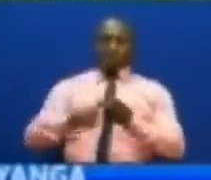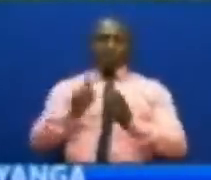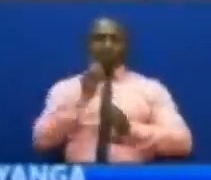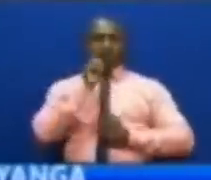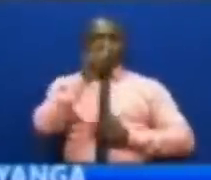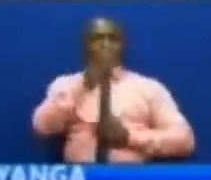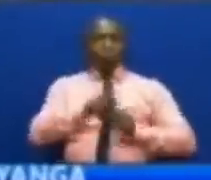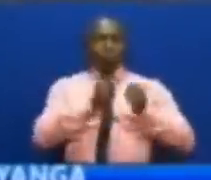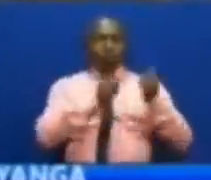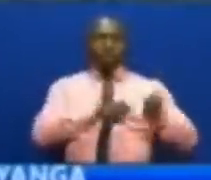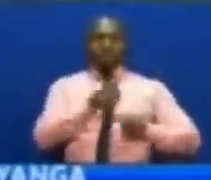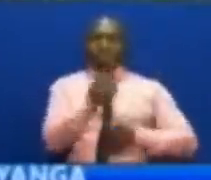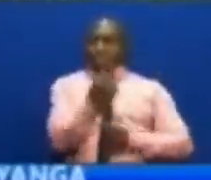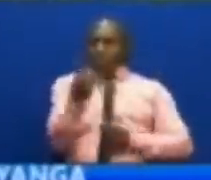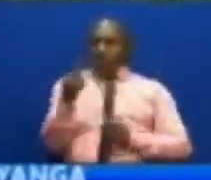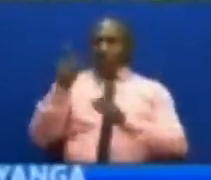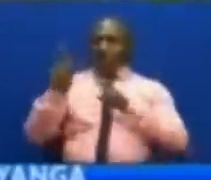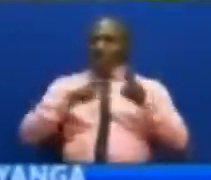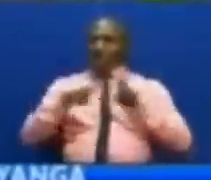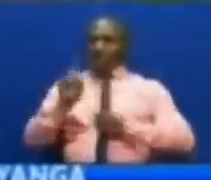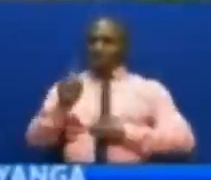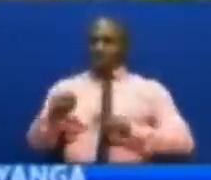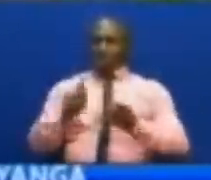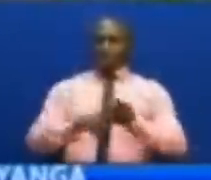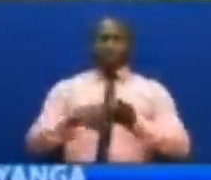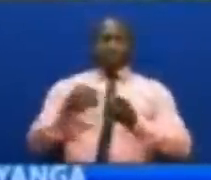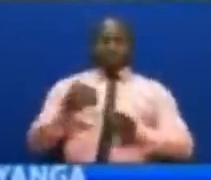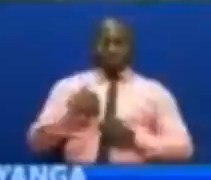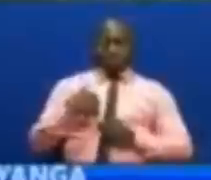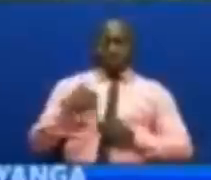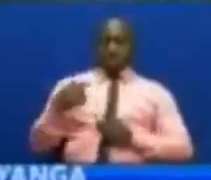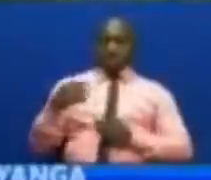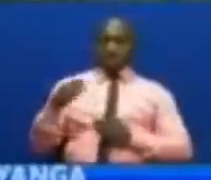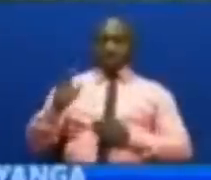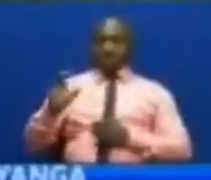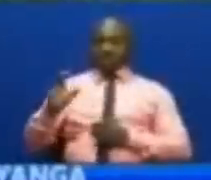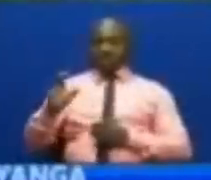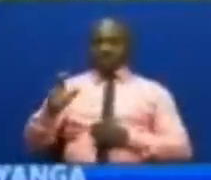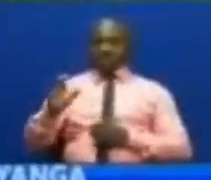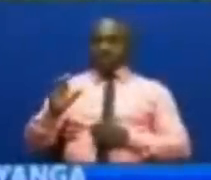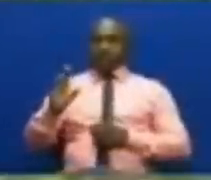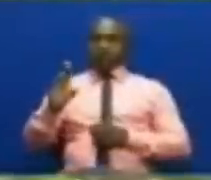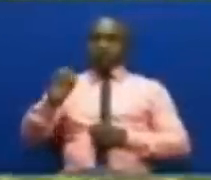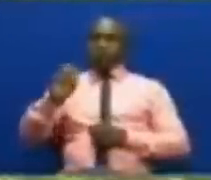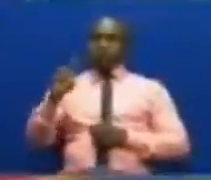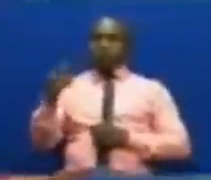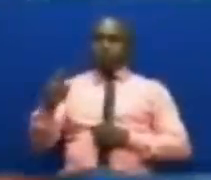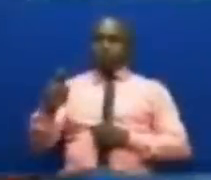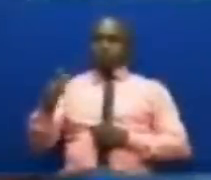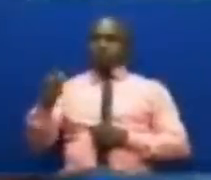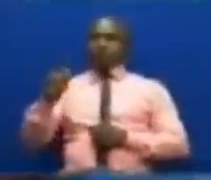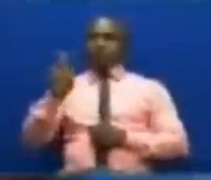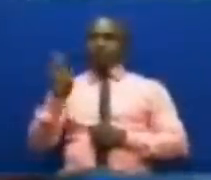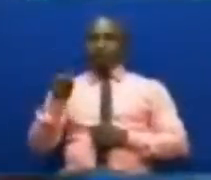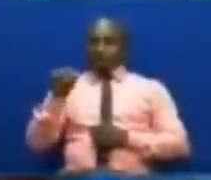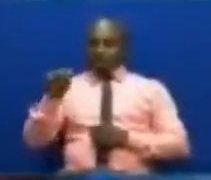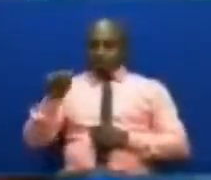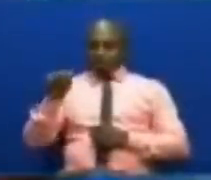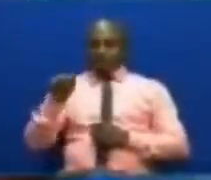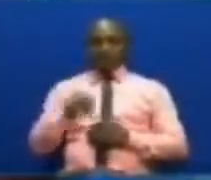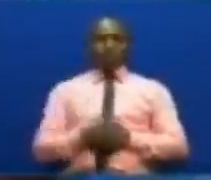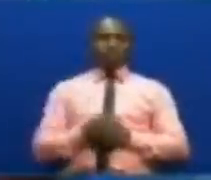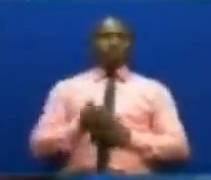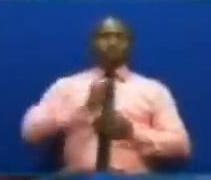ana mkataba. Mimi ni Grayson Kakuru, TBC Ushetu Kahama. Tureje sasa